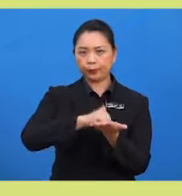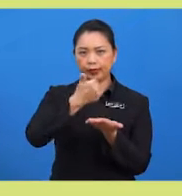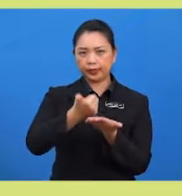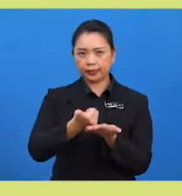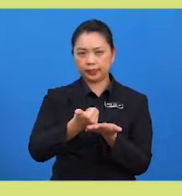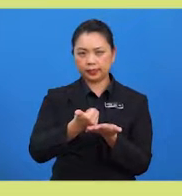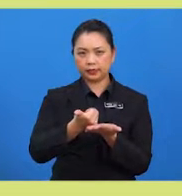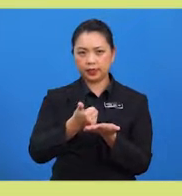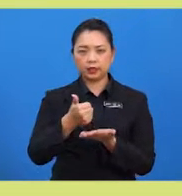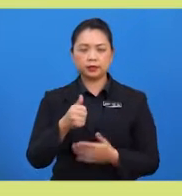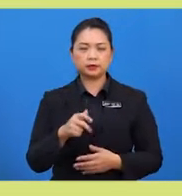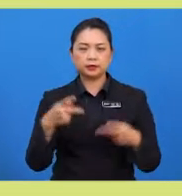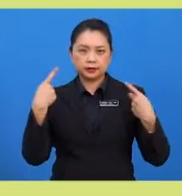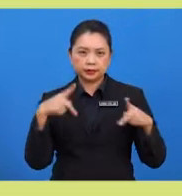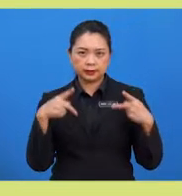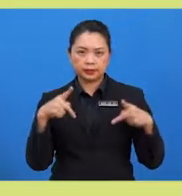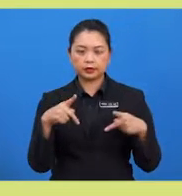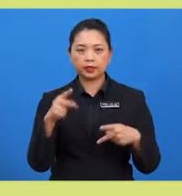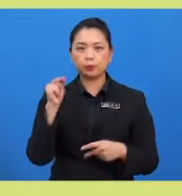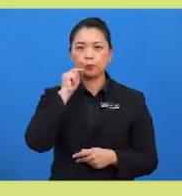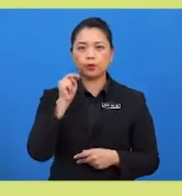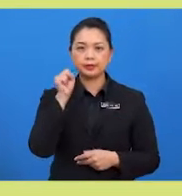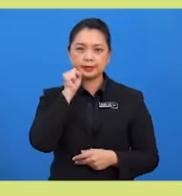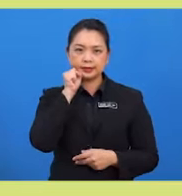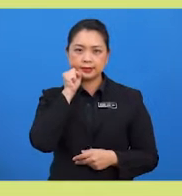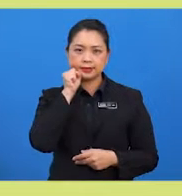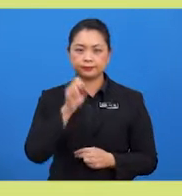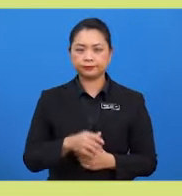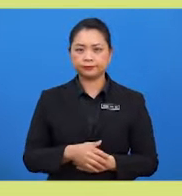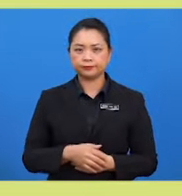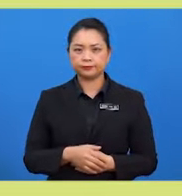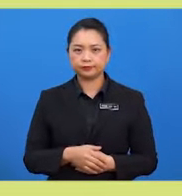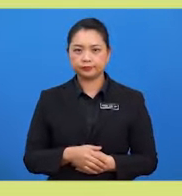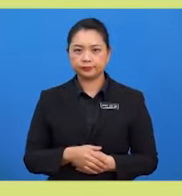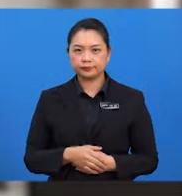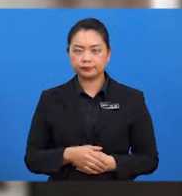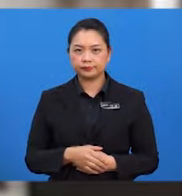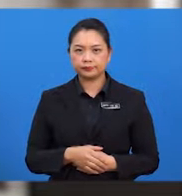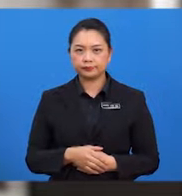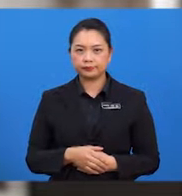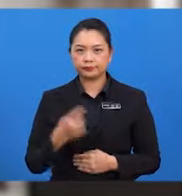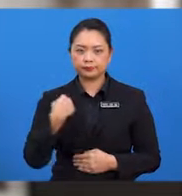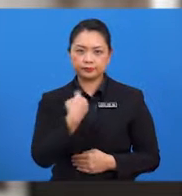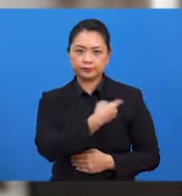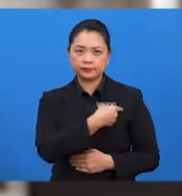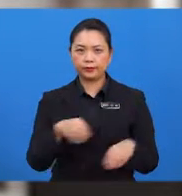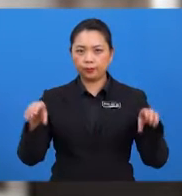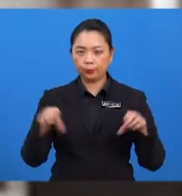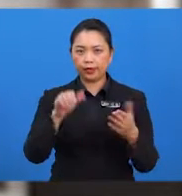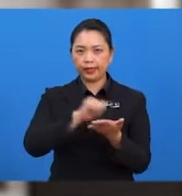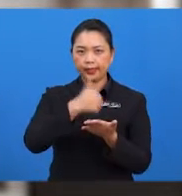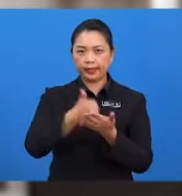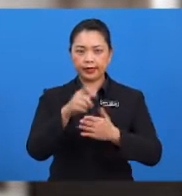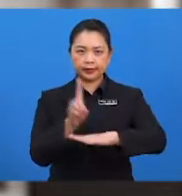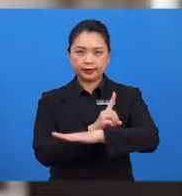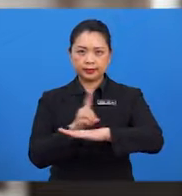butik Anggun City pada 31 Julai 2020. Kita sediakan akaun perdagangan